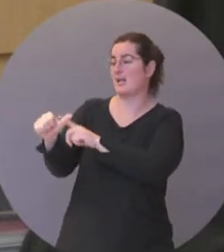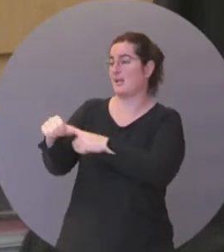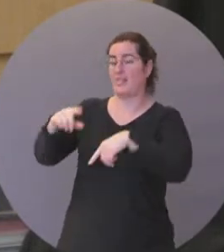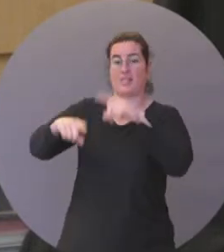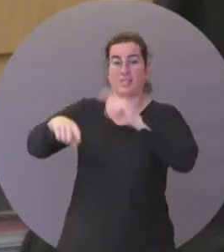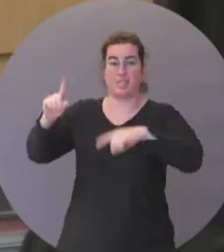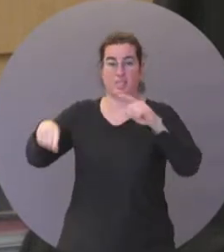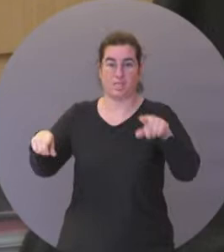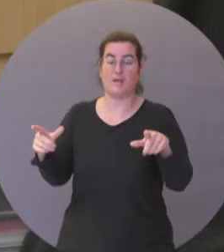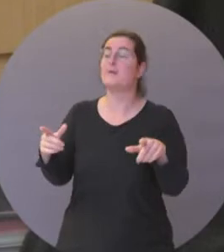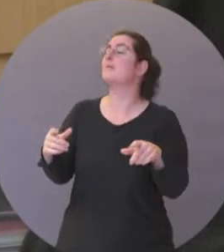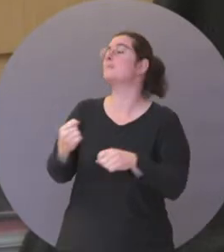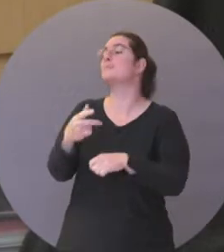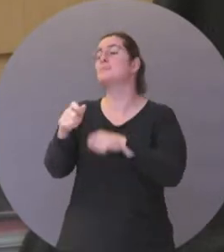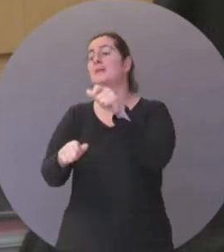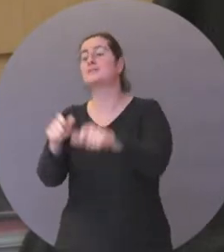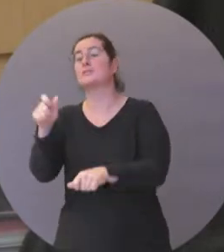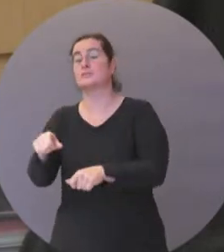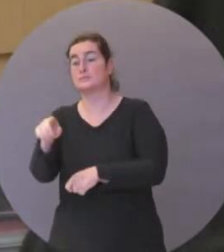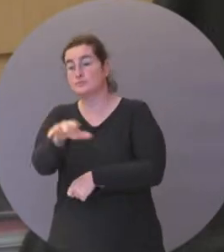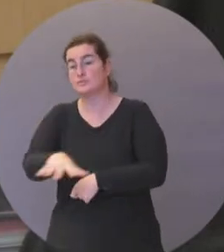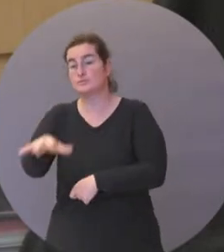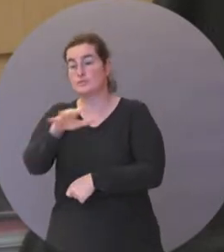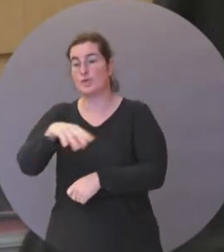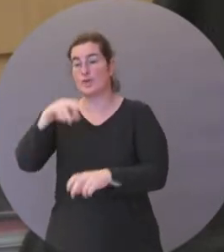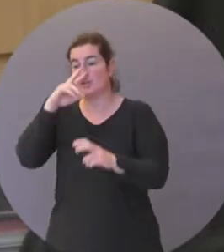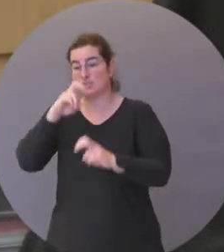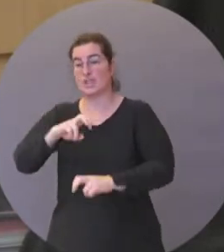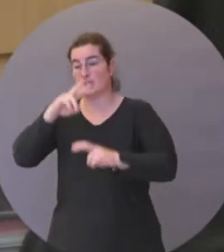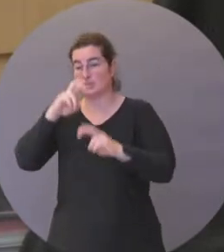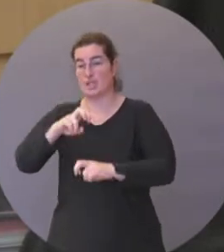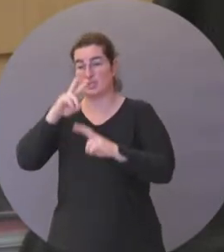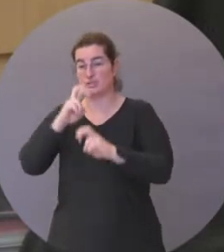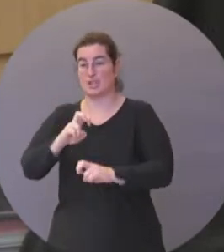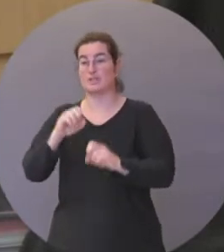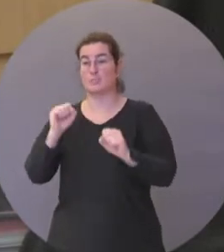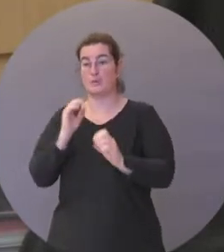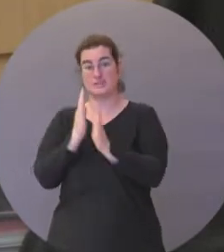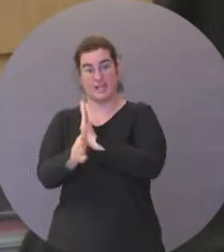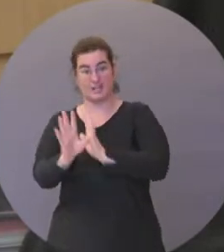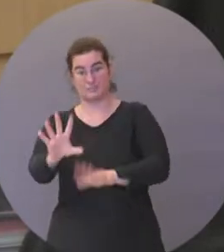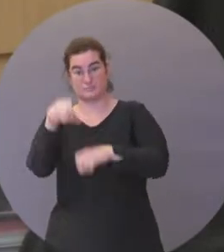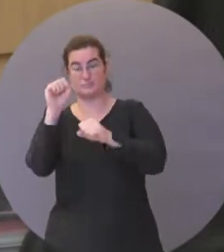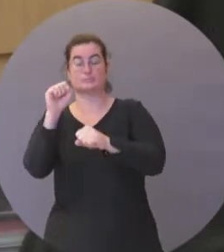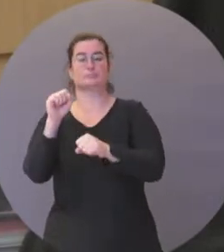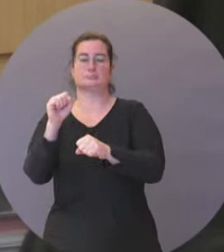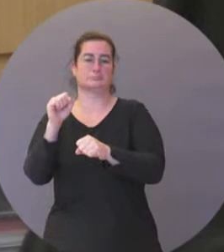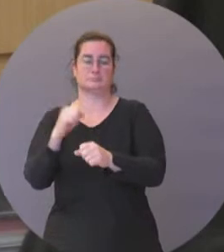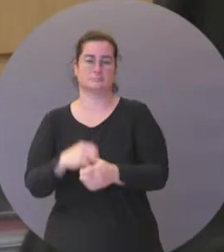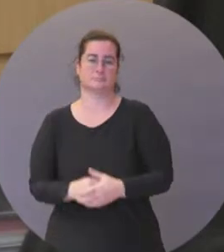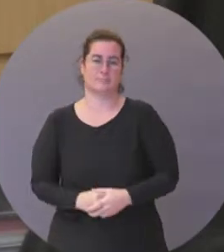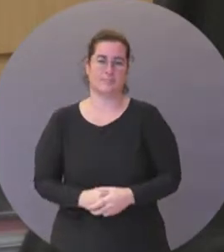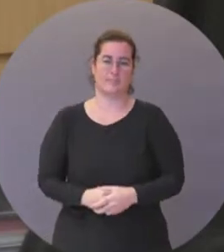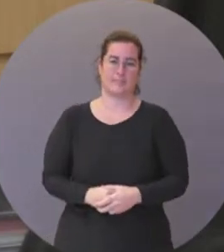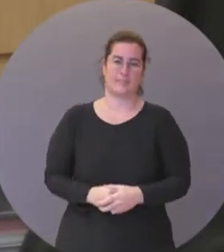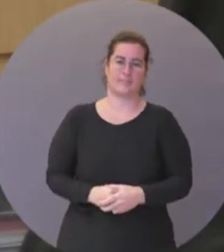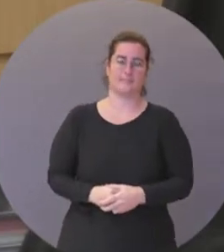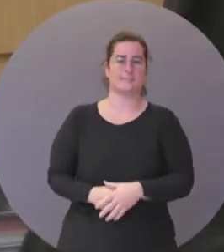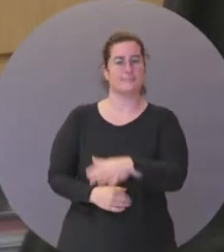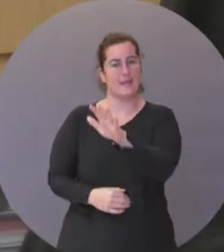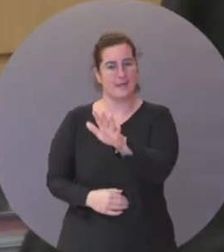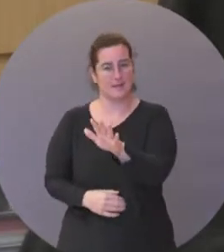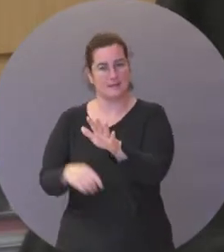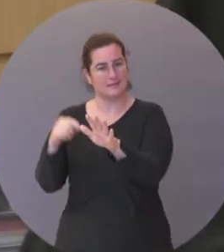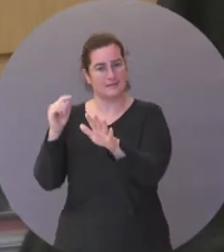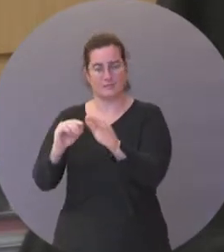certains sont susceptibles de rechercher de trouver directement en emploi dans ce cas rien de doit retarder leur